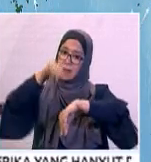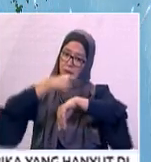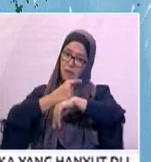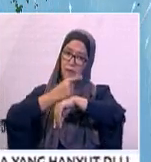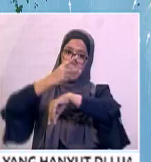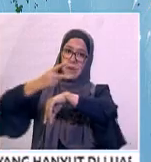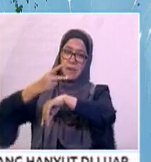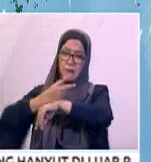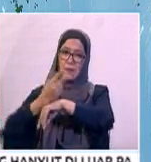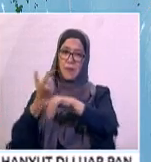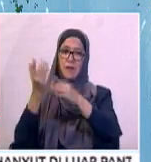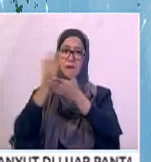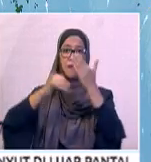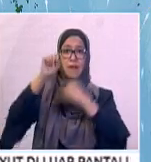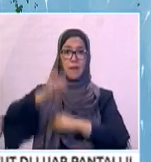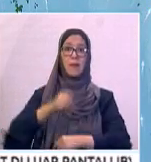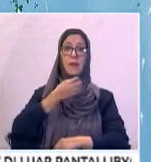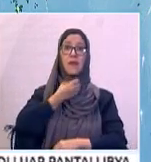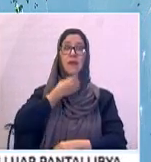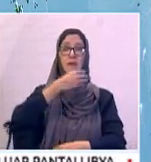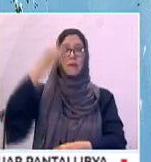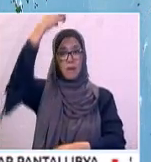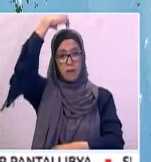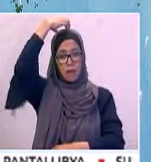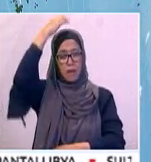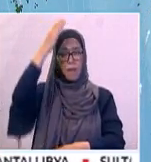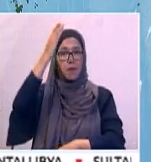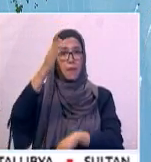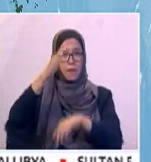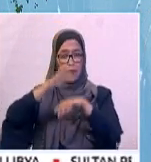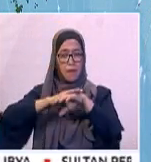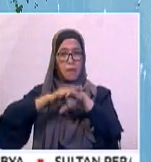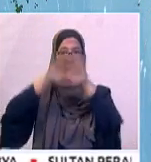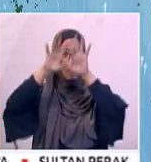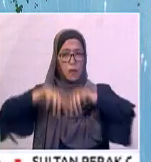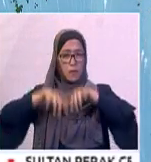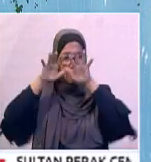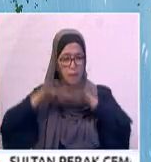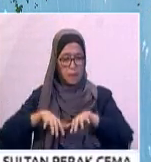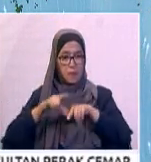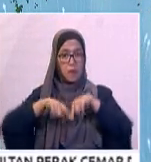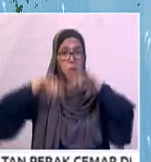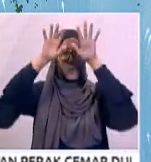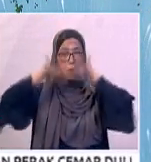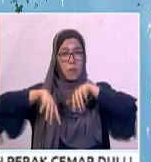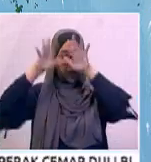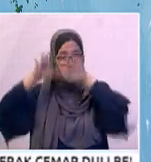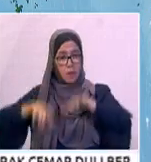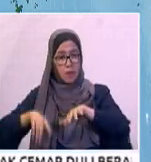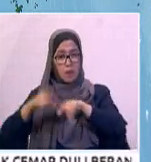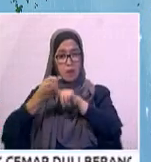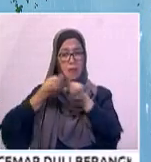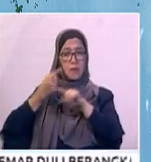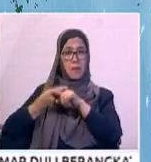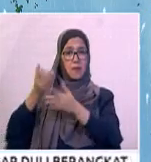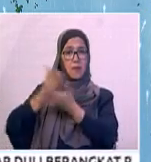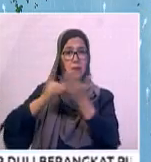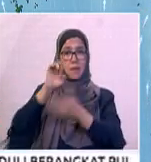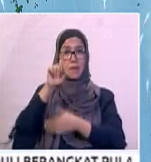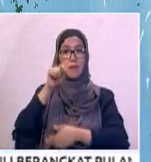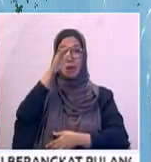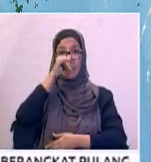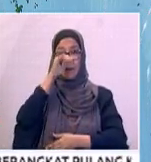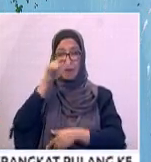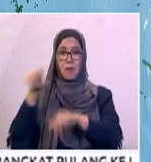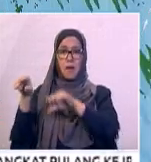negeri Perak dan juga di negeri Selangor akan mengalami hujan apabila hujan berserta berpetir yang berlaku di Selat Melaka ini akan bergerak memasuki